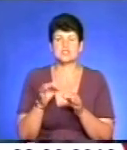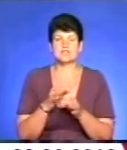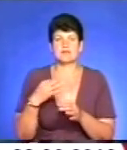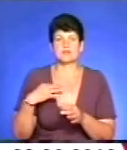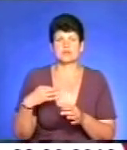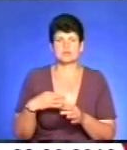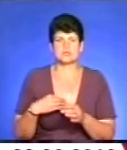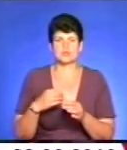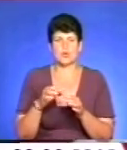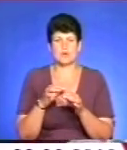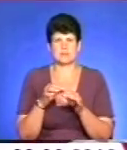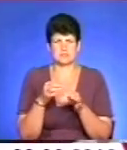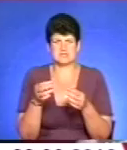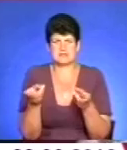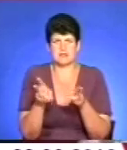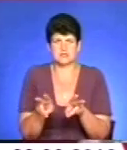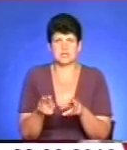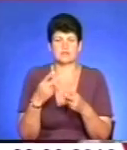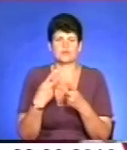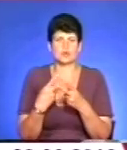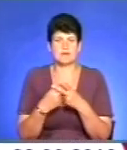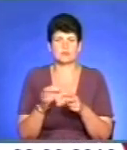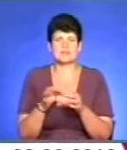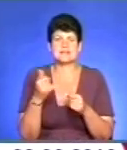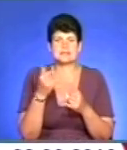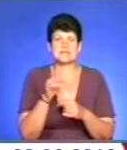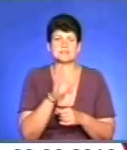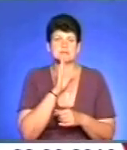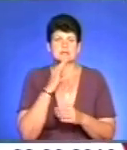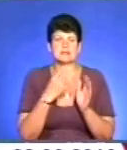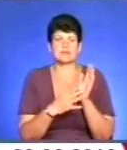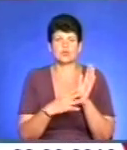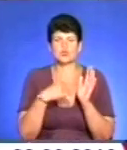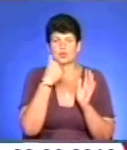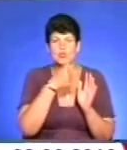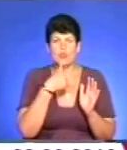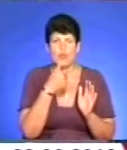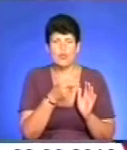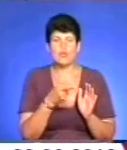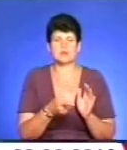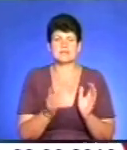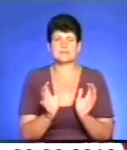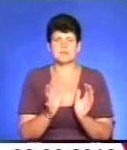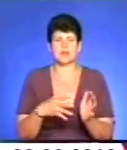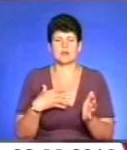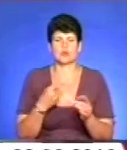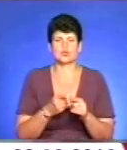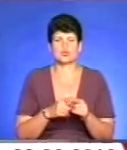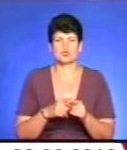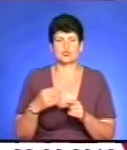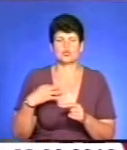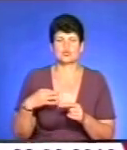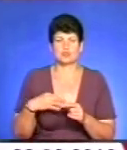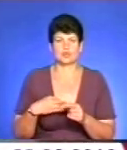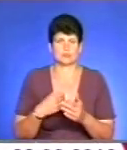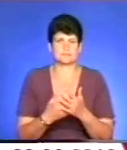обрізків тюремної білизни. Зараз їй понад 90 років. Зберігає цю сорочку як символ своєї історії. Бувало,